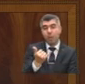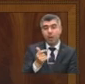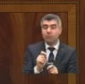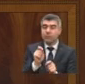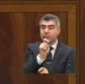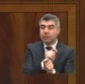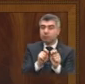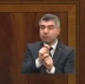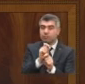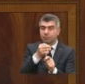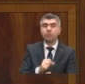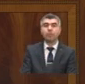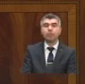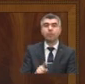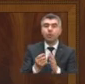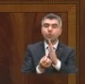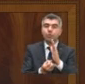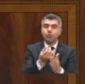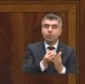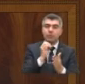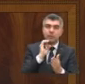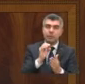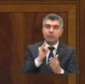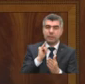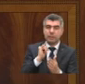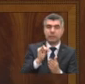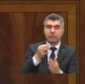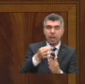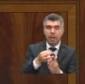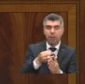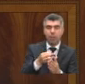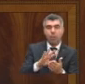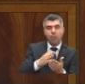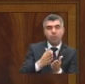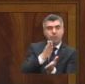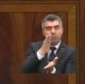المجال وتحديثه بشكل يصبح معه قادرا على تحسين أدائه